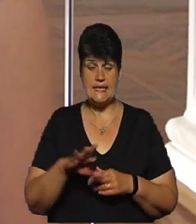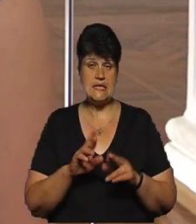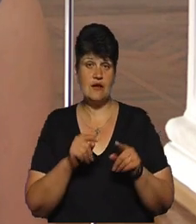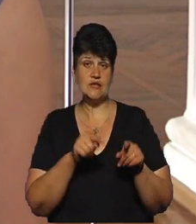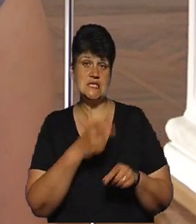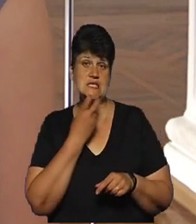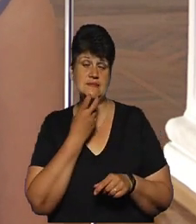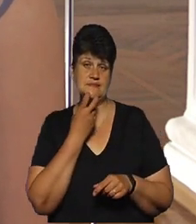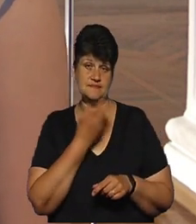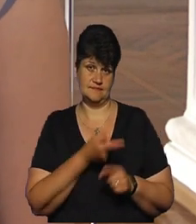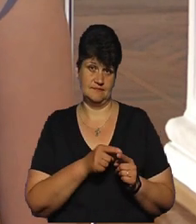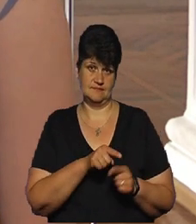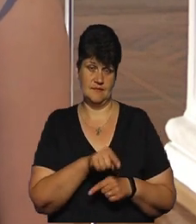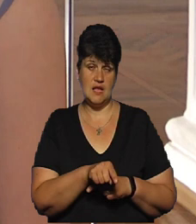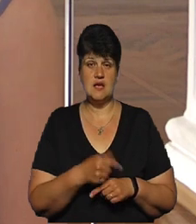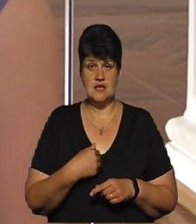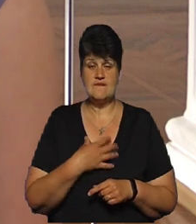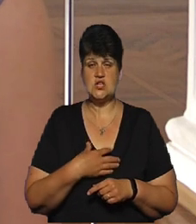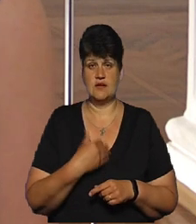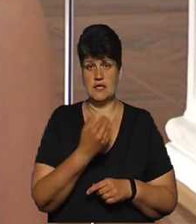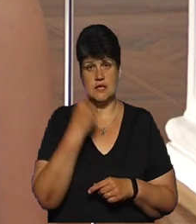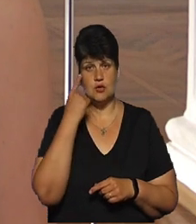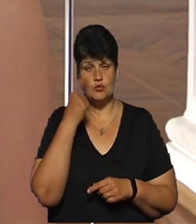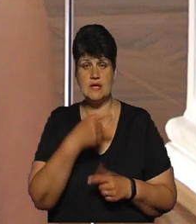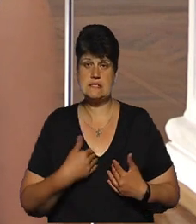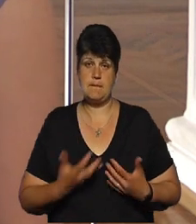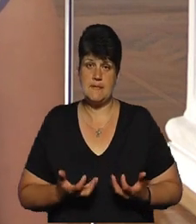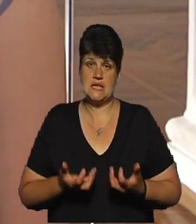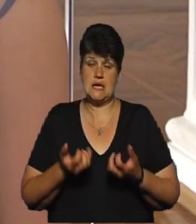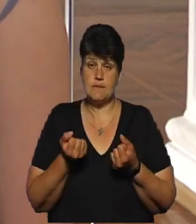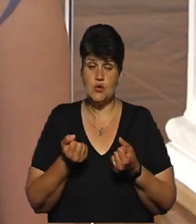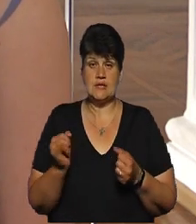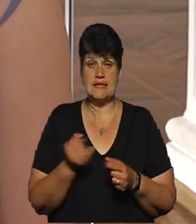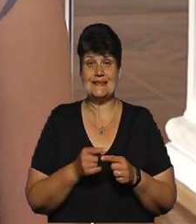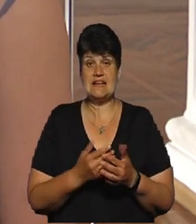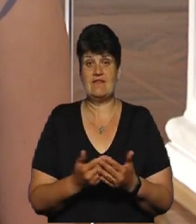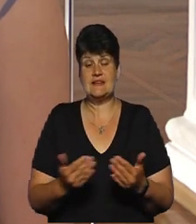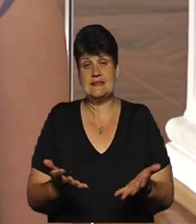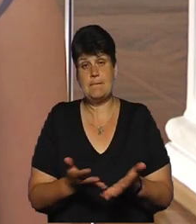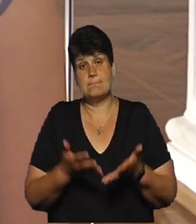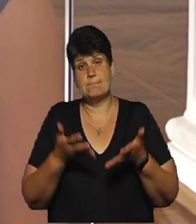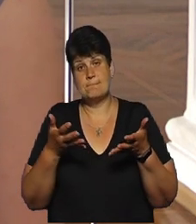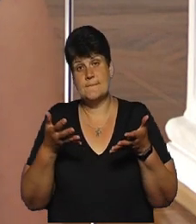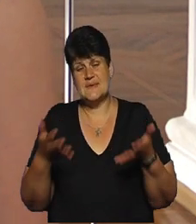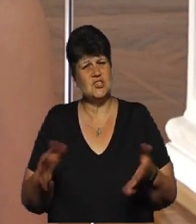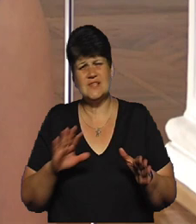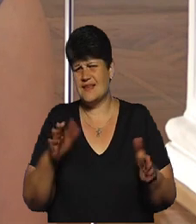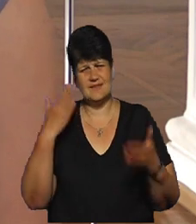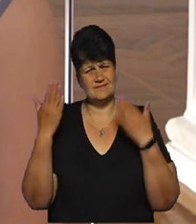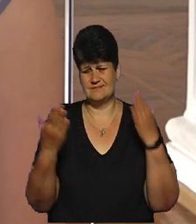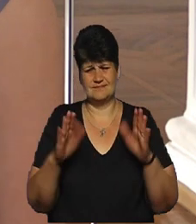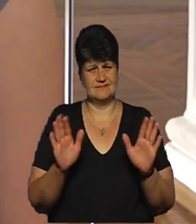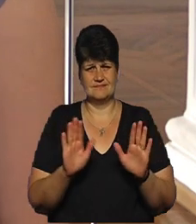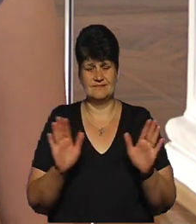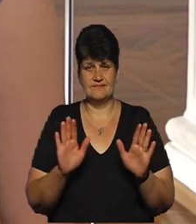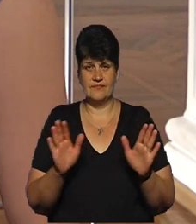висміюють, і нам дуже важлива їхня думка, так що вони нас підтримують. І якраз ця виставка більше не як розваги, так емоції. В